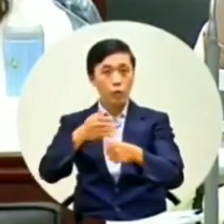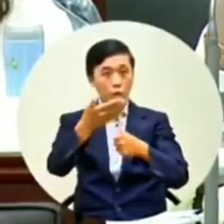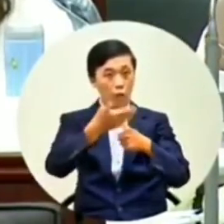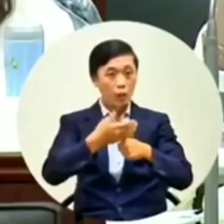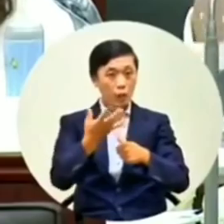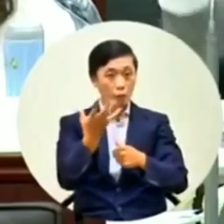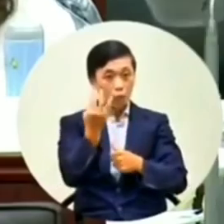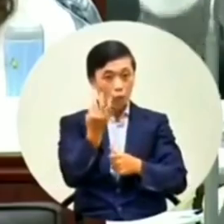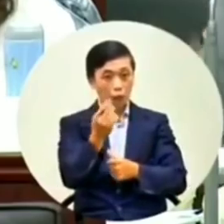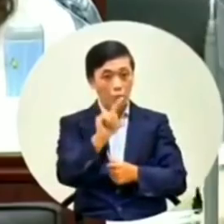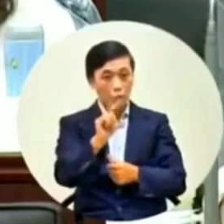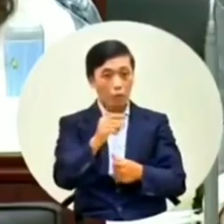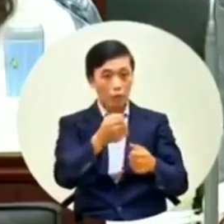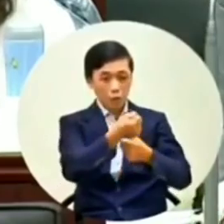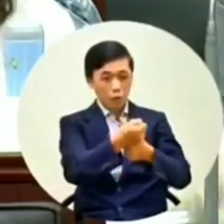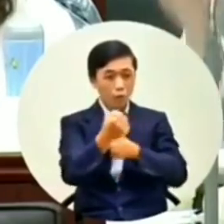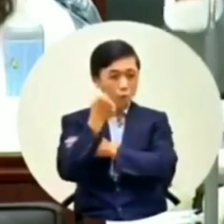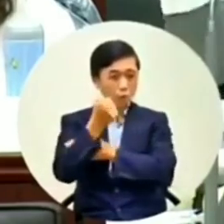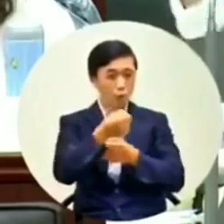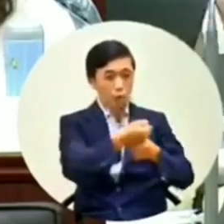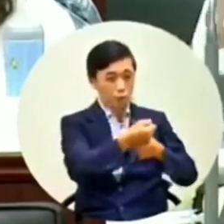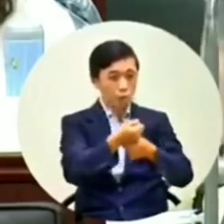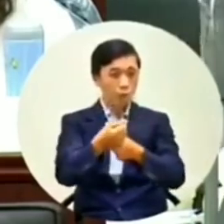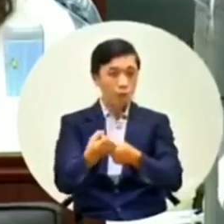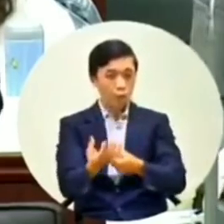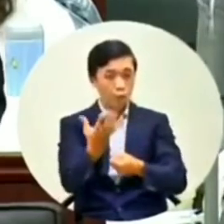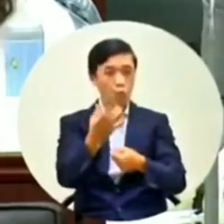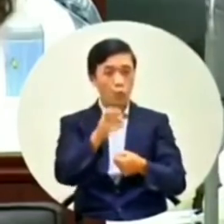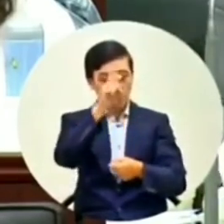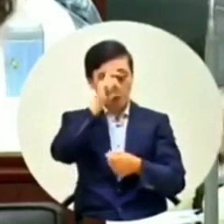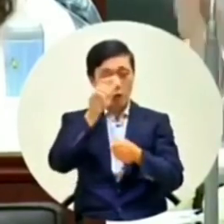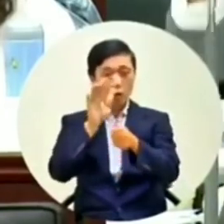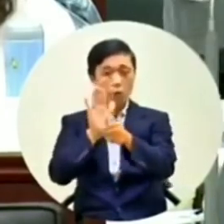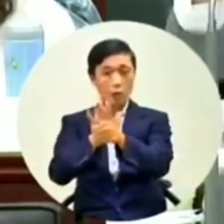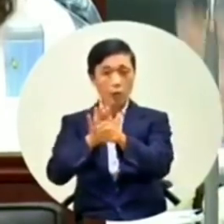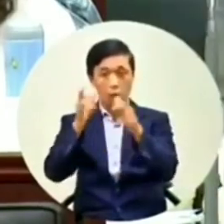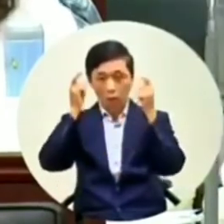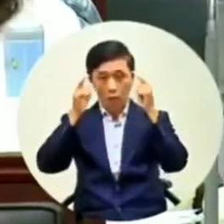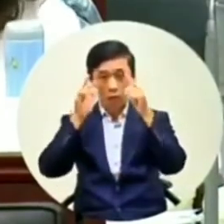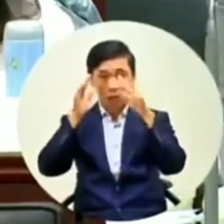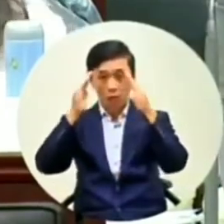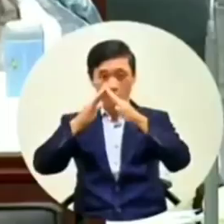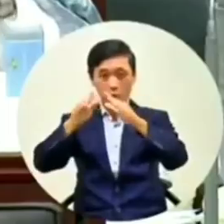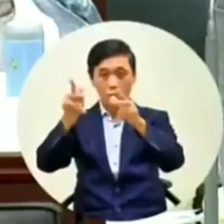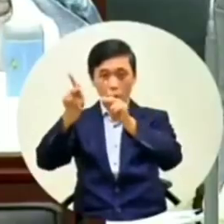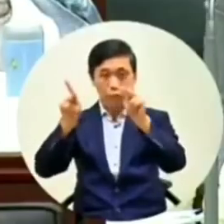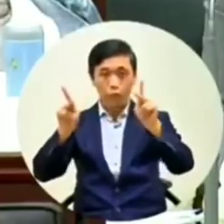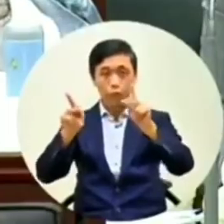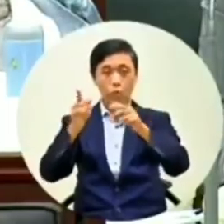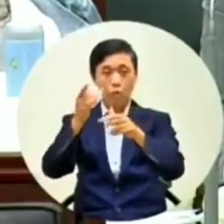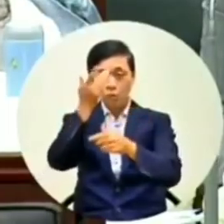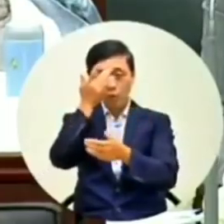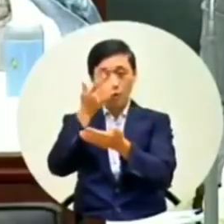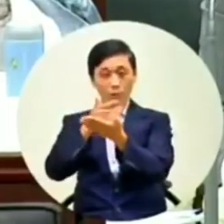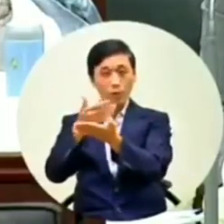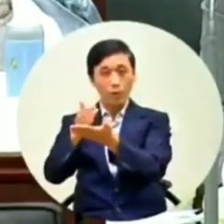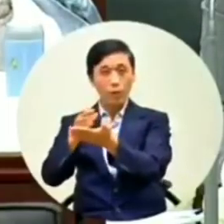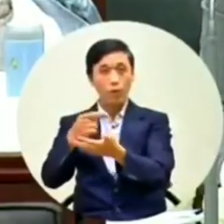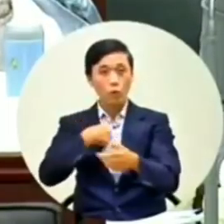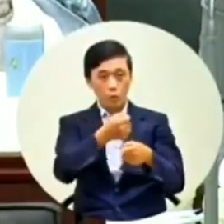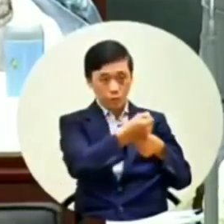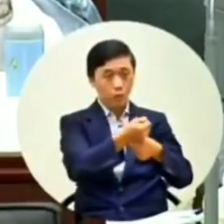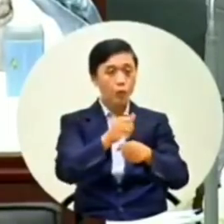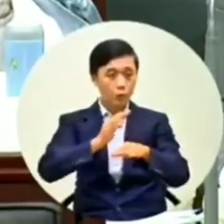我们就尽量去争取，全力以赴，好不好？希望减轻高雄的负债问题，你只要承诺，愿不愿意就好了。 我们会争